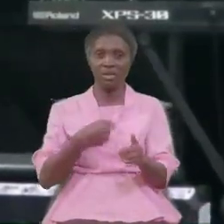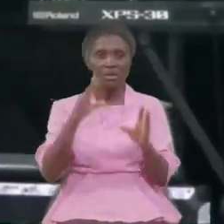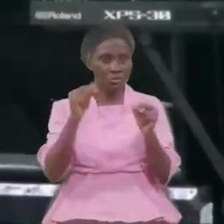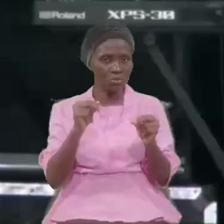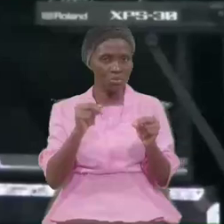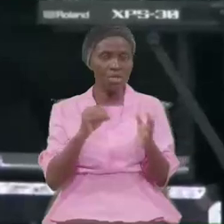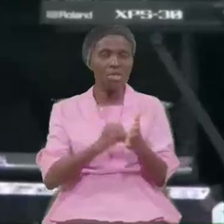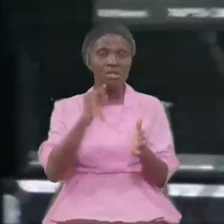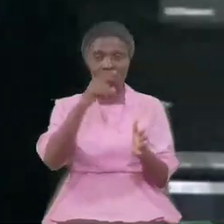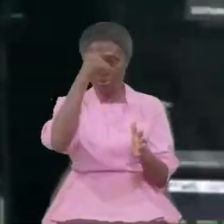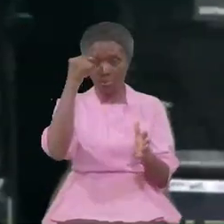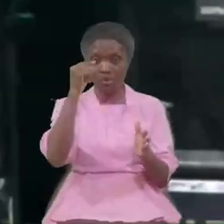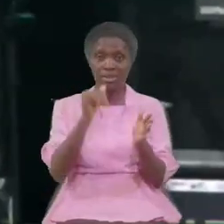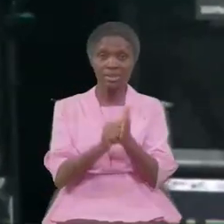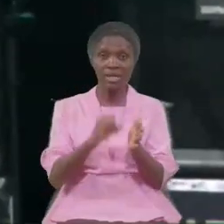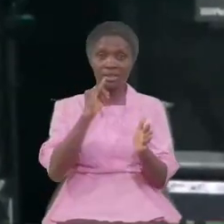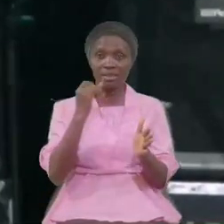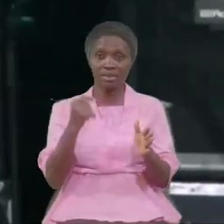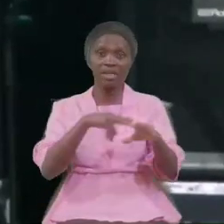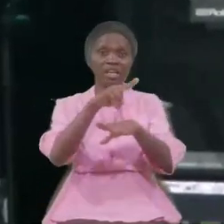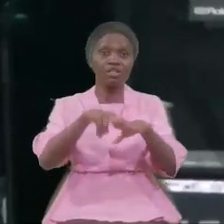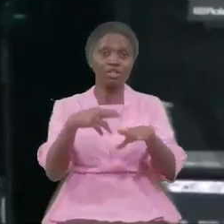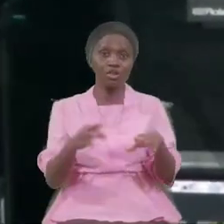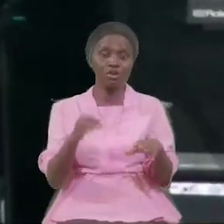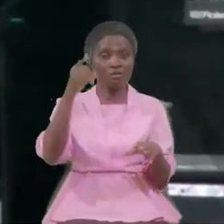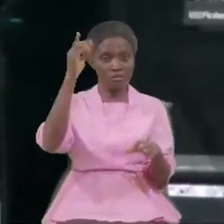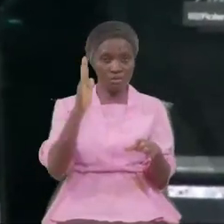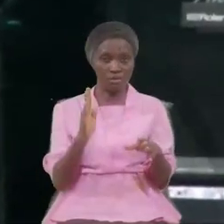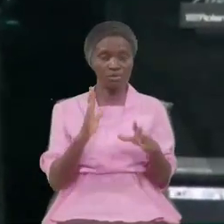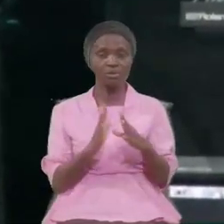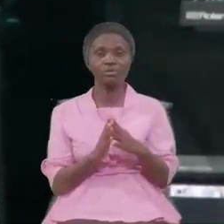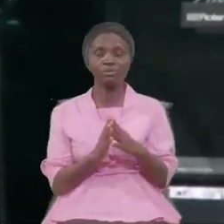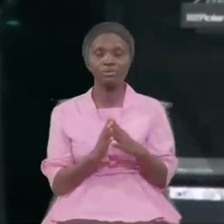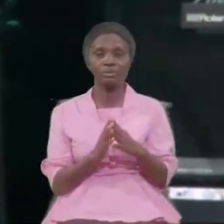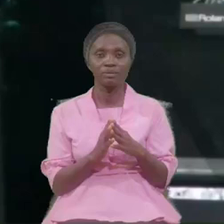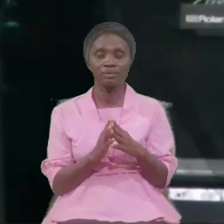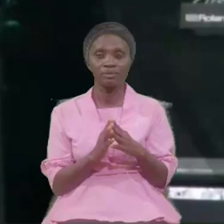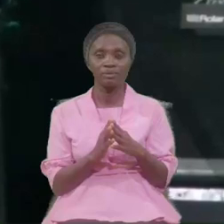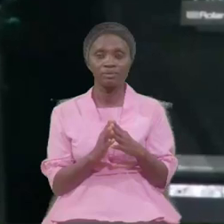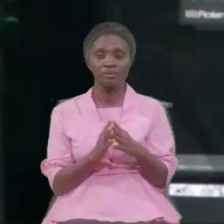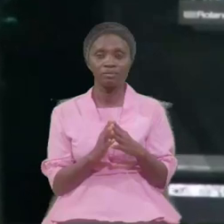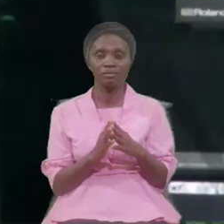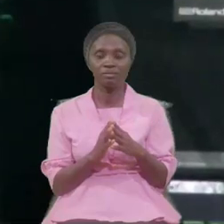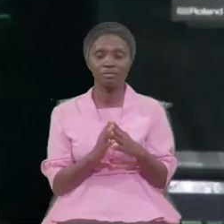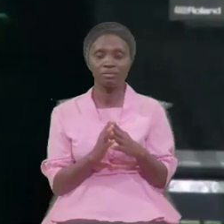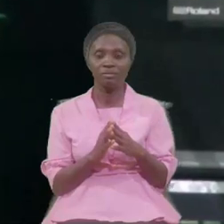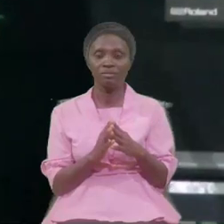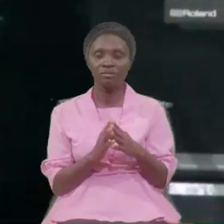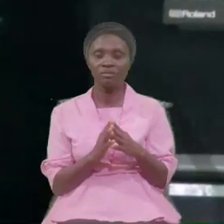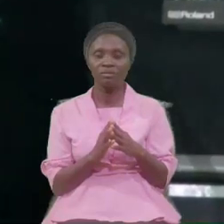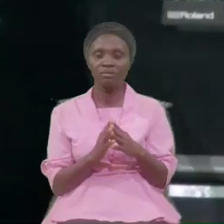Ce n'est pas parce qu'on met la tête par terre et les pieds en l'air. Non, il exauce la prière parce que c'est sa nature.